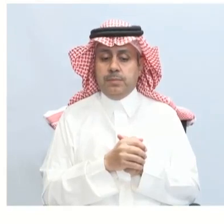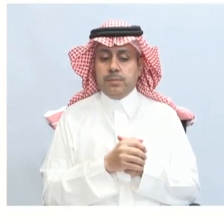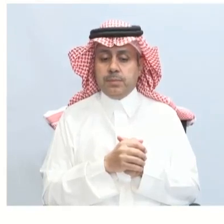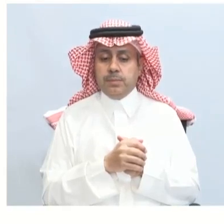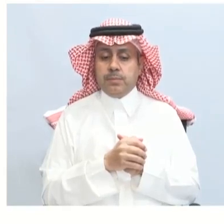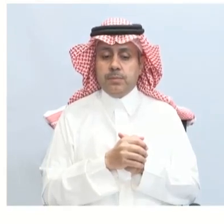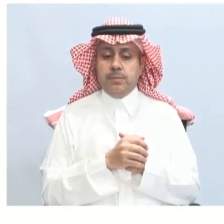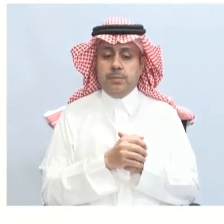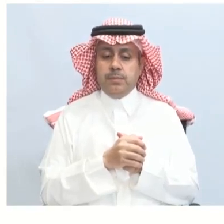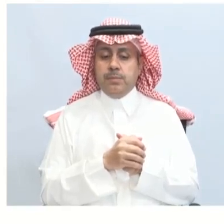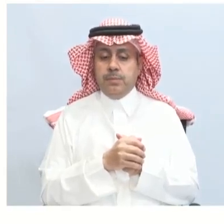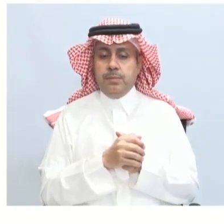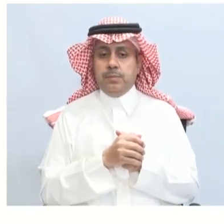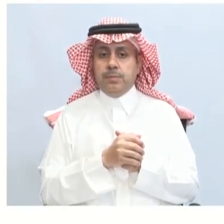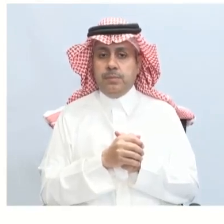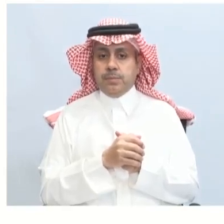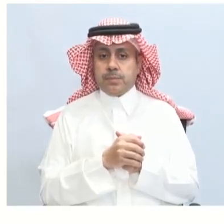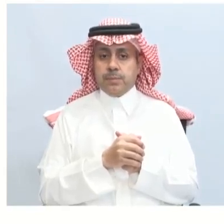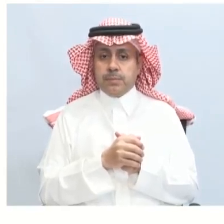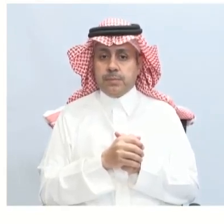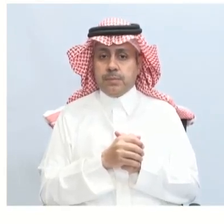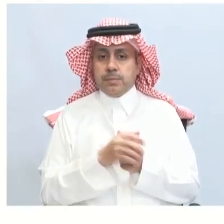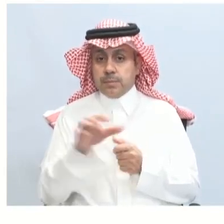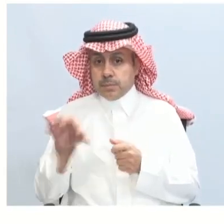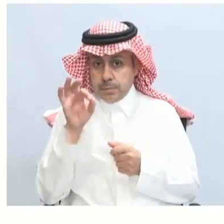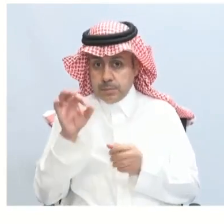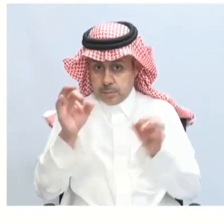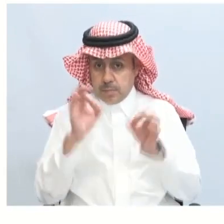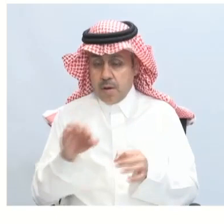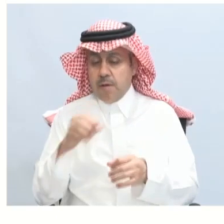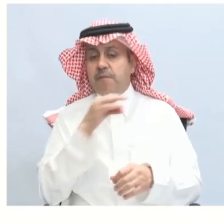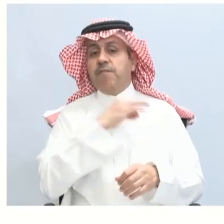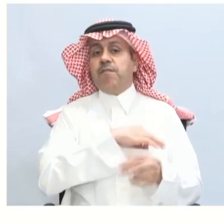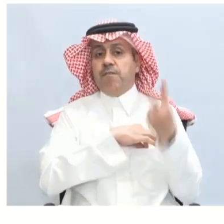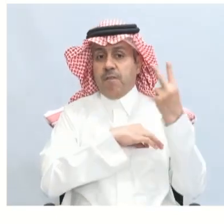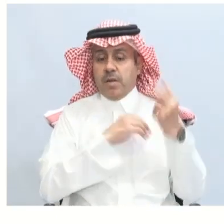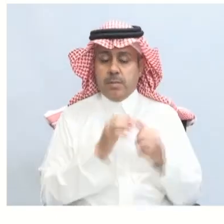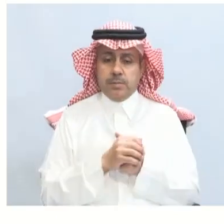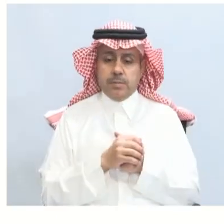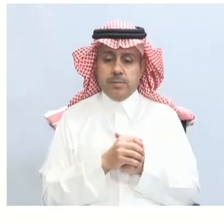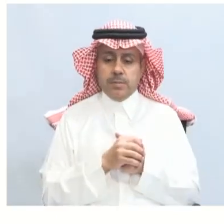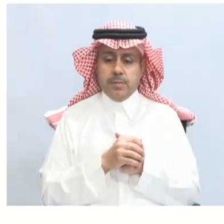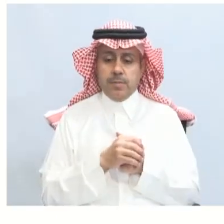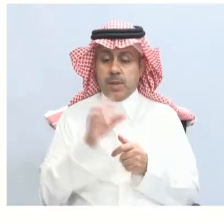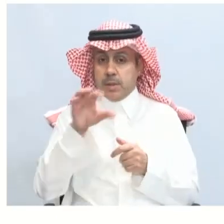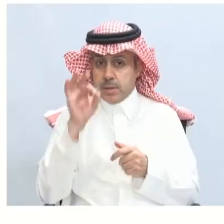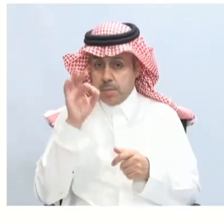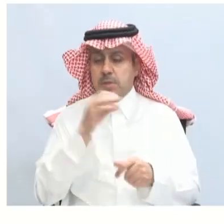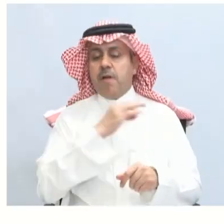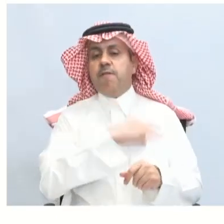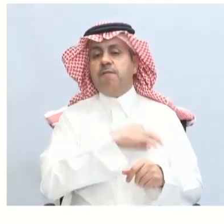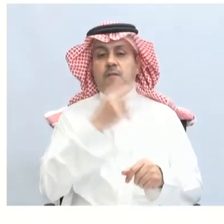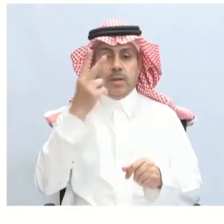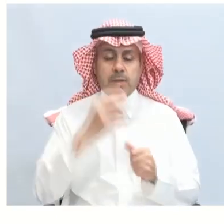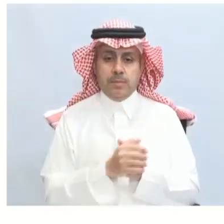لايه للمؤمنين نريد ان نستخرج من هذه الايه فائدتين مره اخرى استنبط فائدتين من قوله